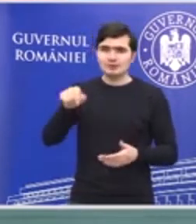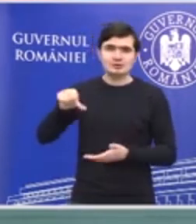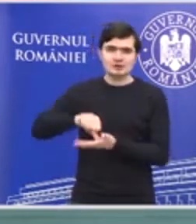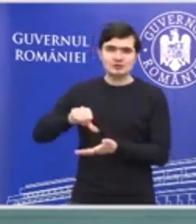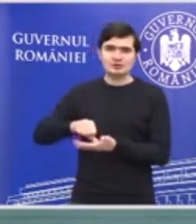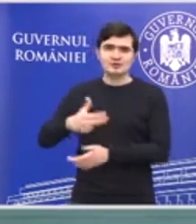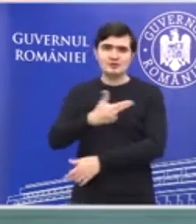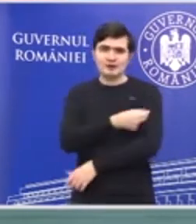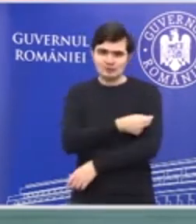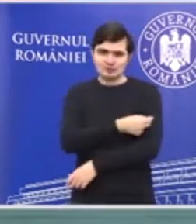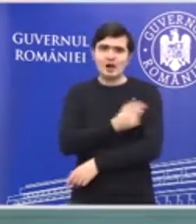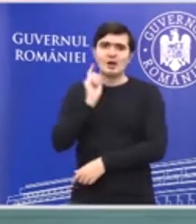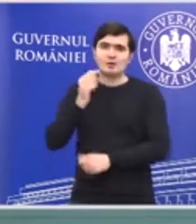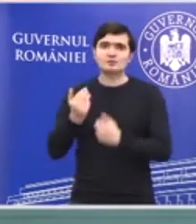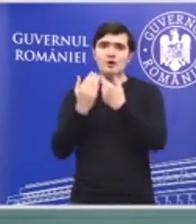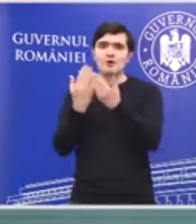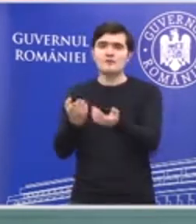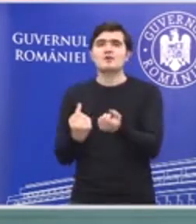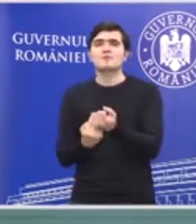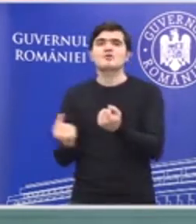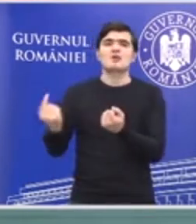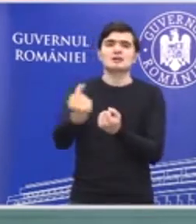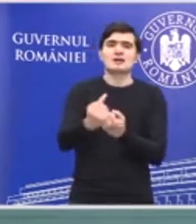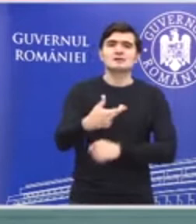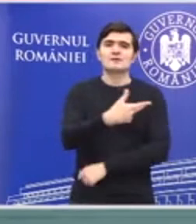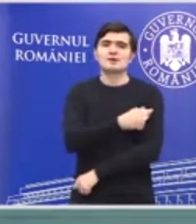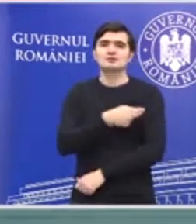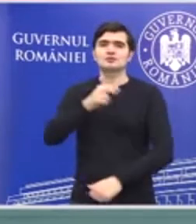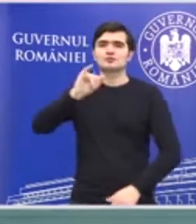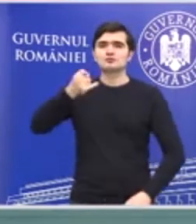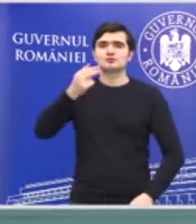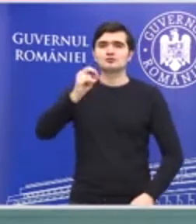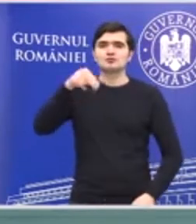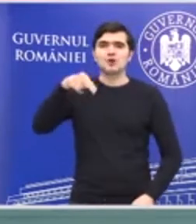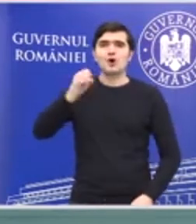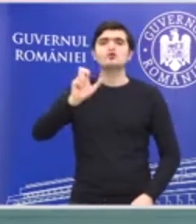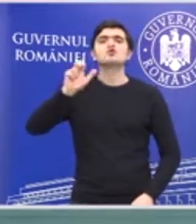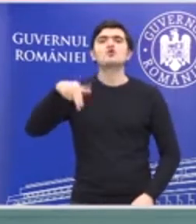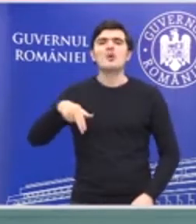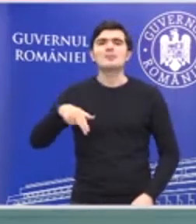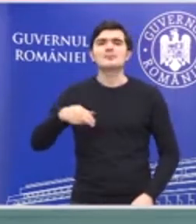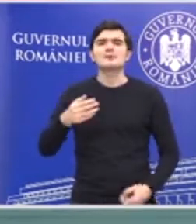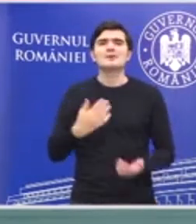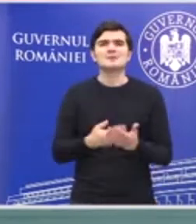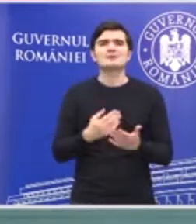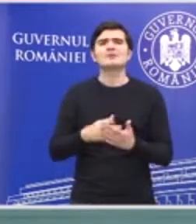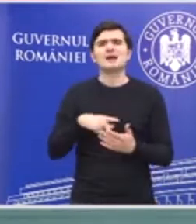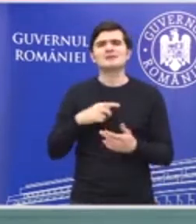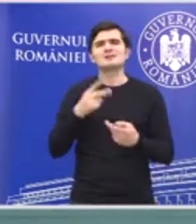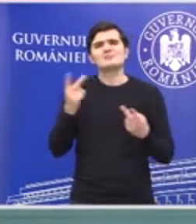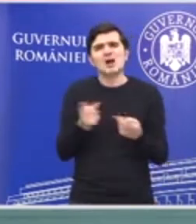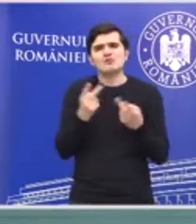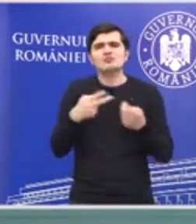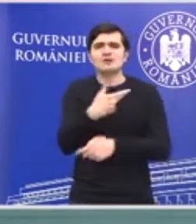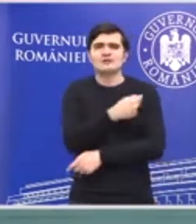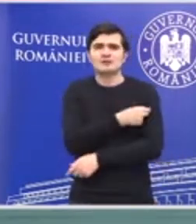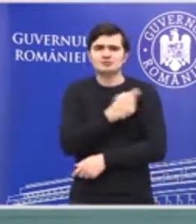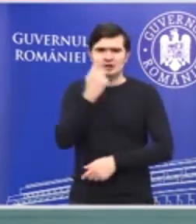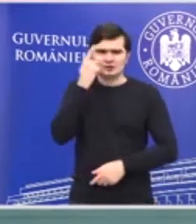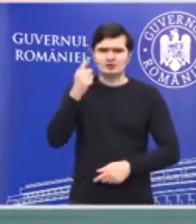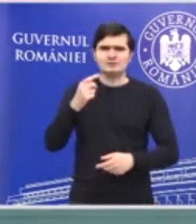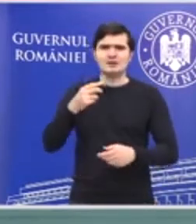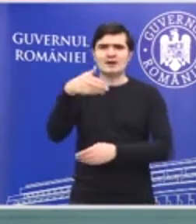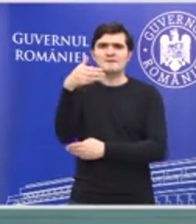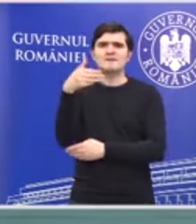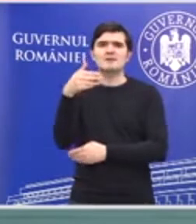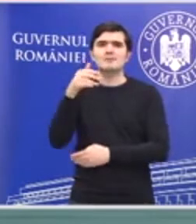vaccinare se va aloca cu prioritate vaccin de la Johnson & Johnson, tocmai pentru a facilita procesul de vaccinare, care știm se